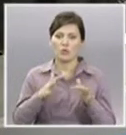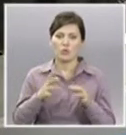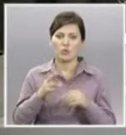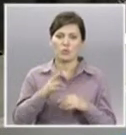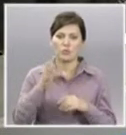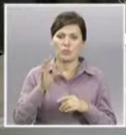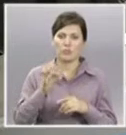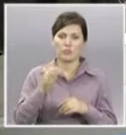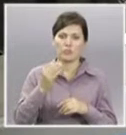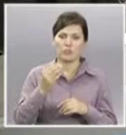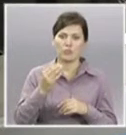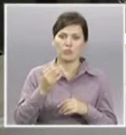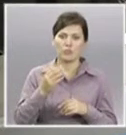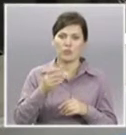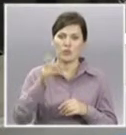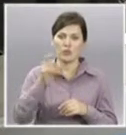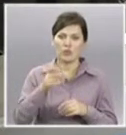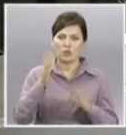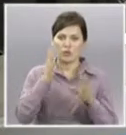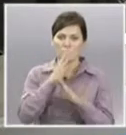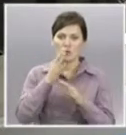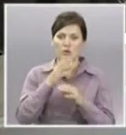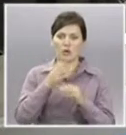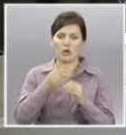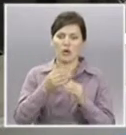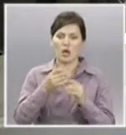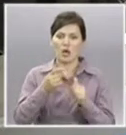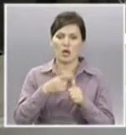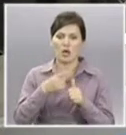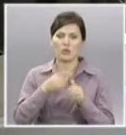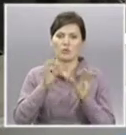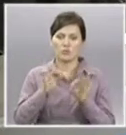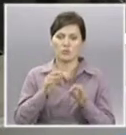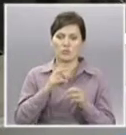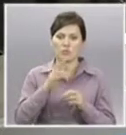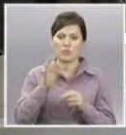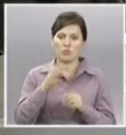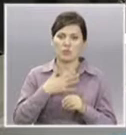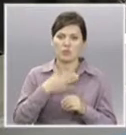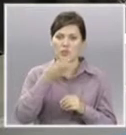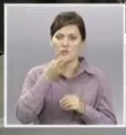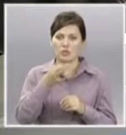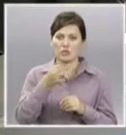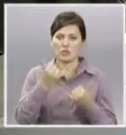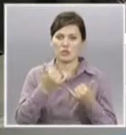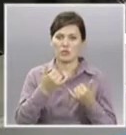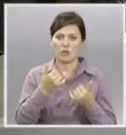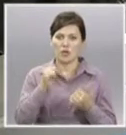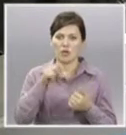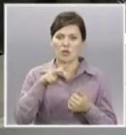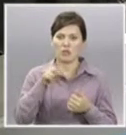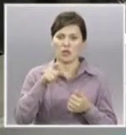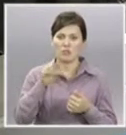Ол мынау адамның тағдыры, адамның аты деп айтып отырсыз, өте дұрыс. Ал бірақ тағы мен сізге қазір айтсам, мен алға баста